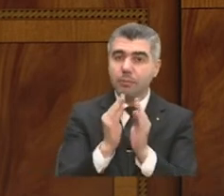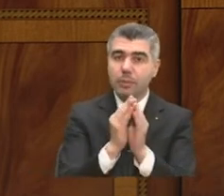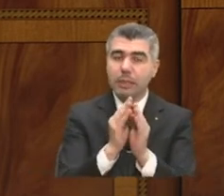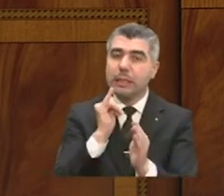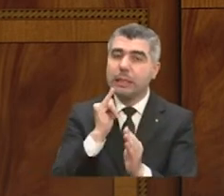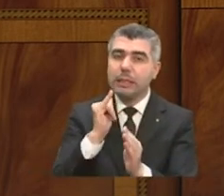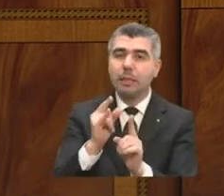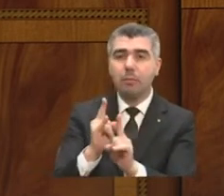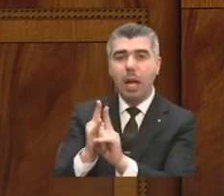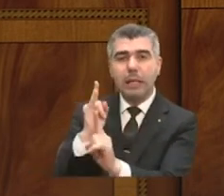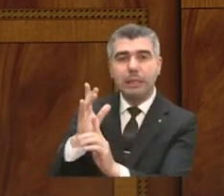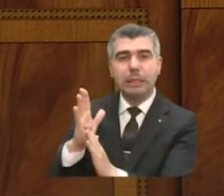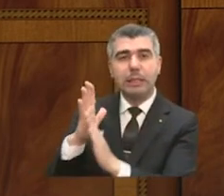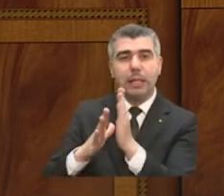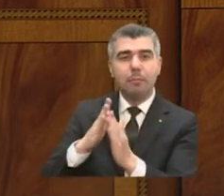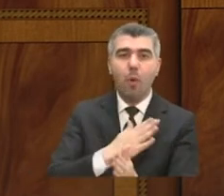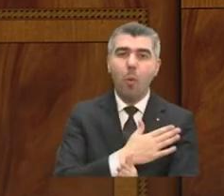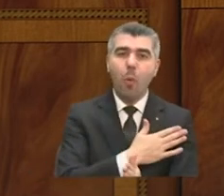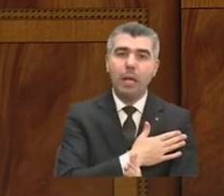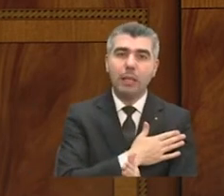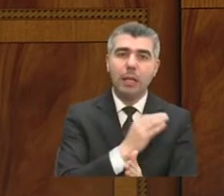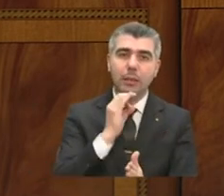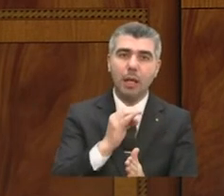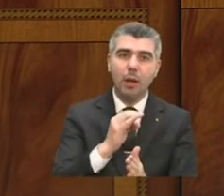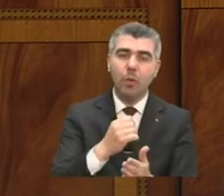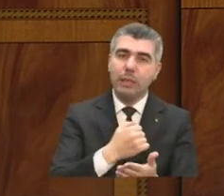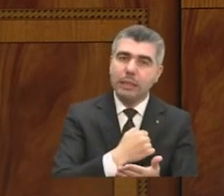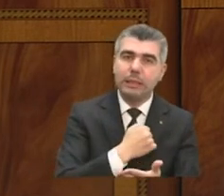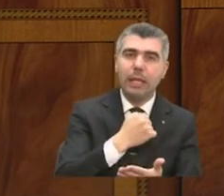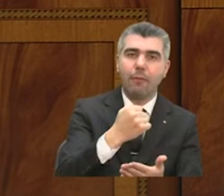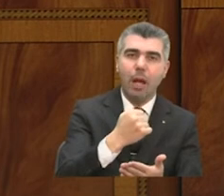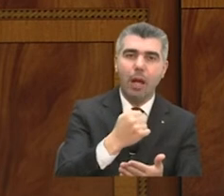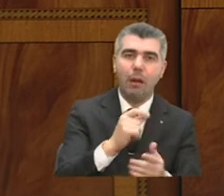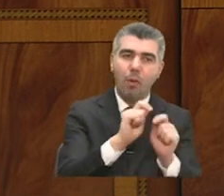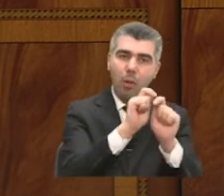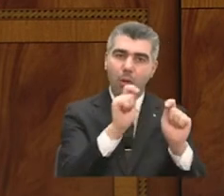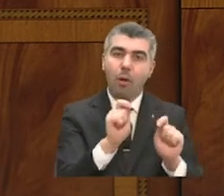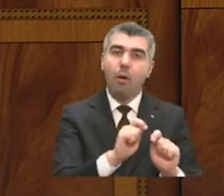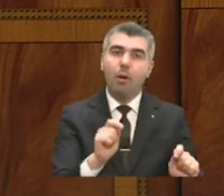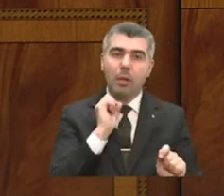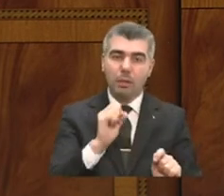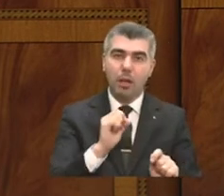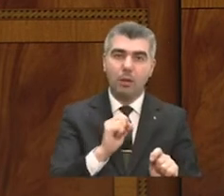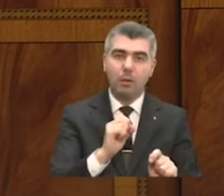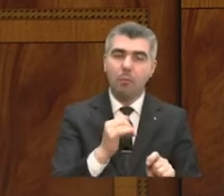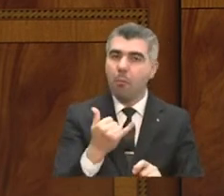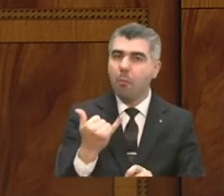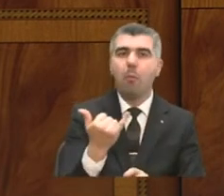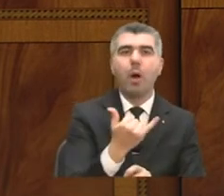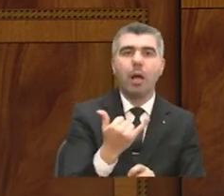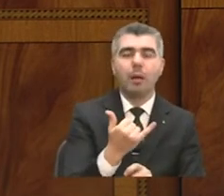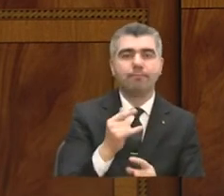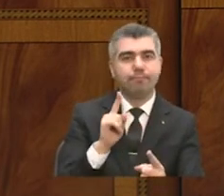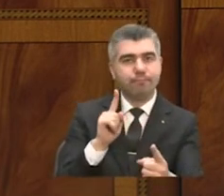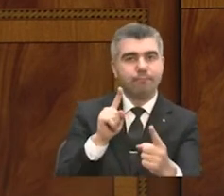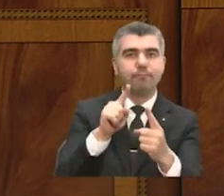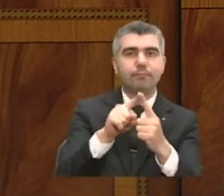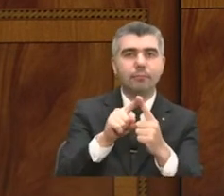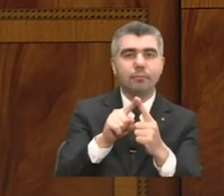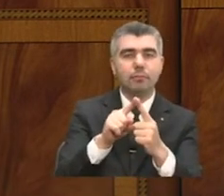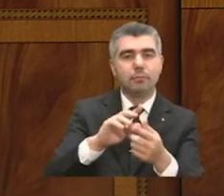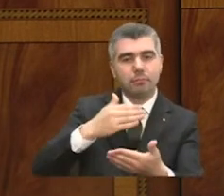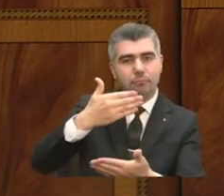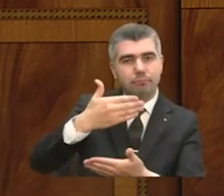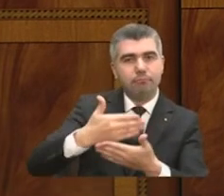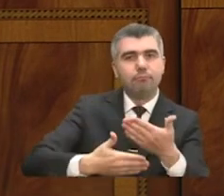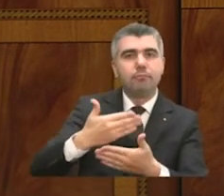de nos convictions, de nos références, de notre référentiel, on ne peut que